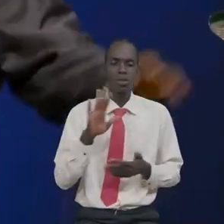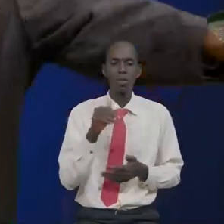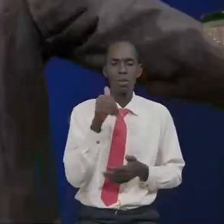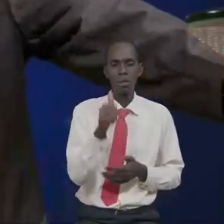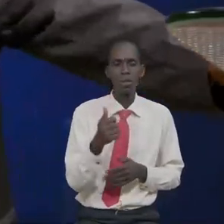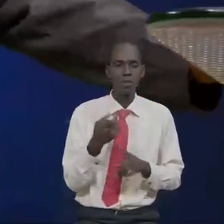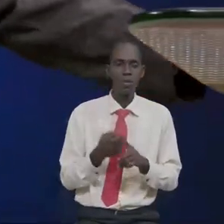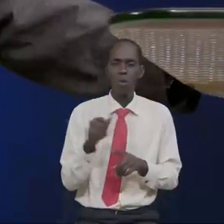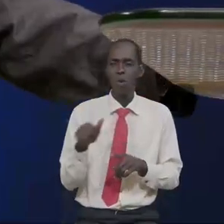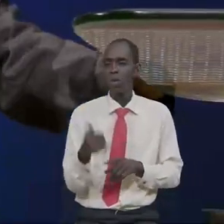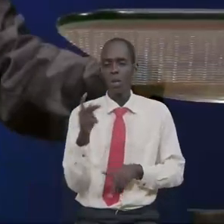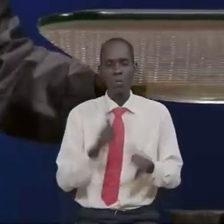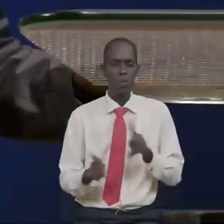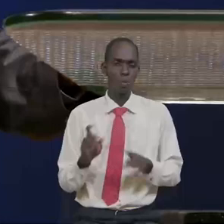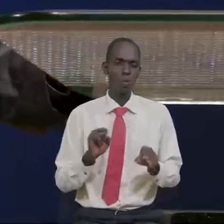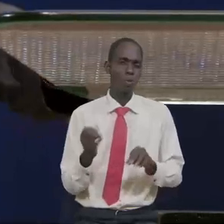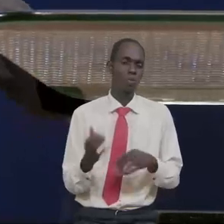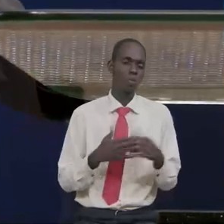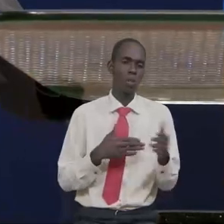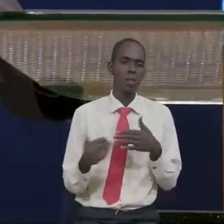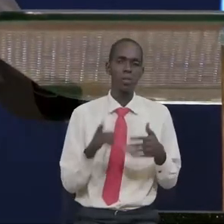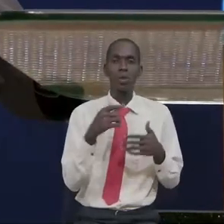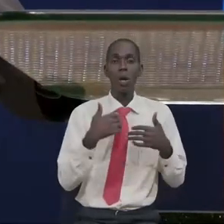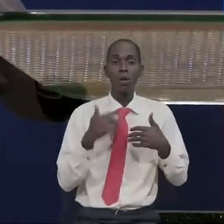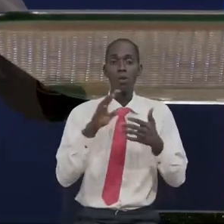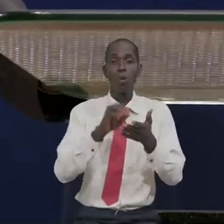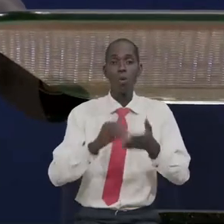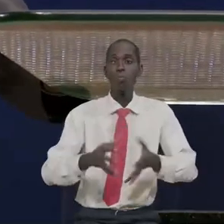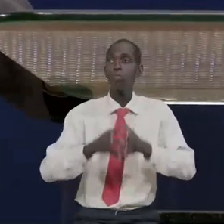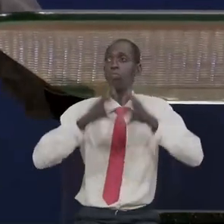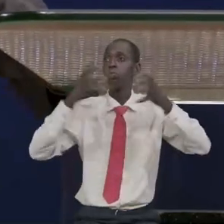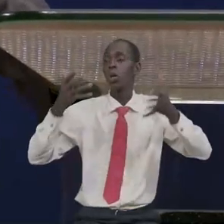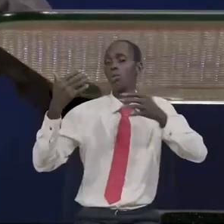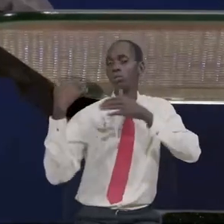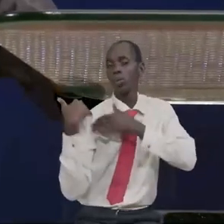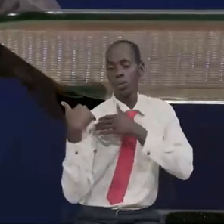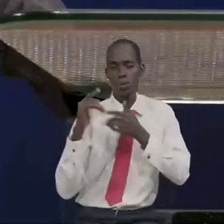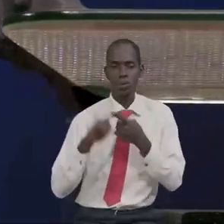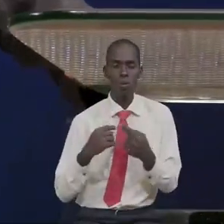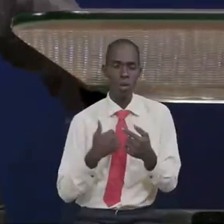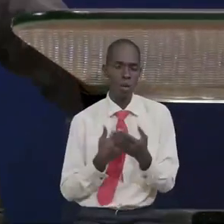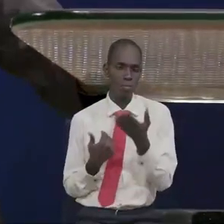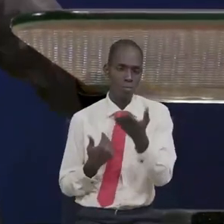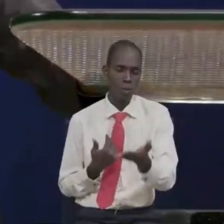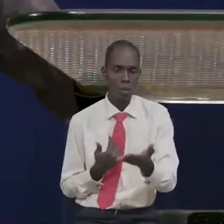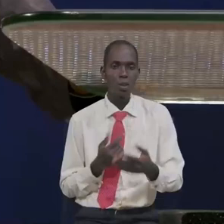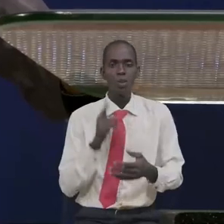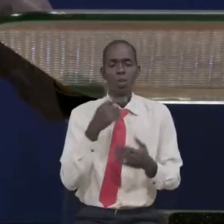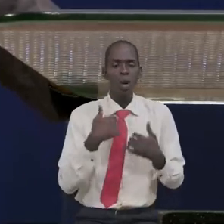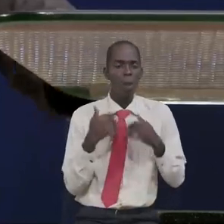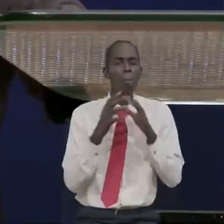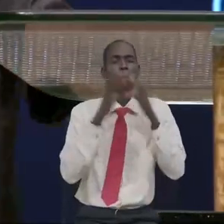débarrasser des affaires d'autrui. Vous avez assez de fardeaux à porter. Vous avez beaucoup de choses auxquelles il